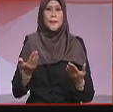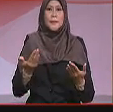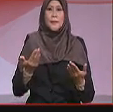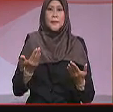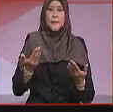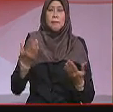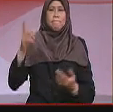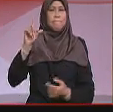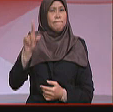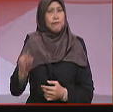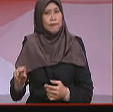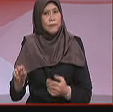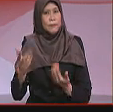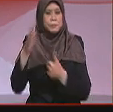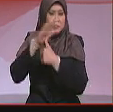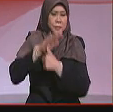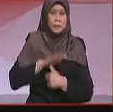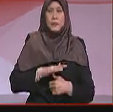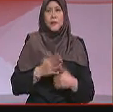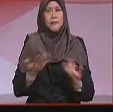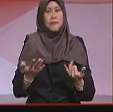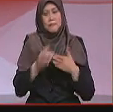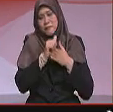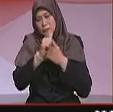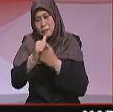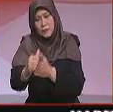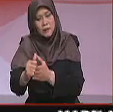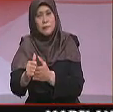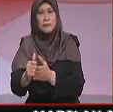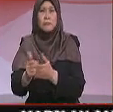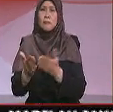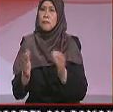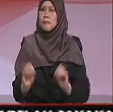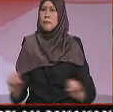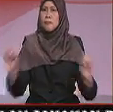teraniaya, tidak ada dinding untuk dimakbulkan ilahi,